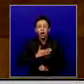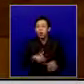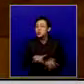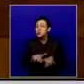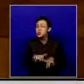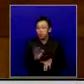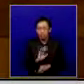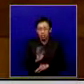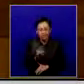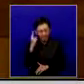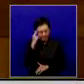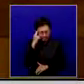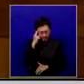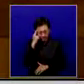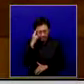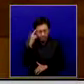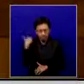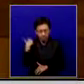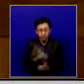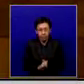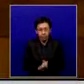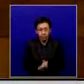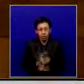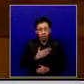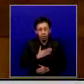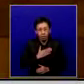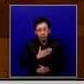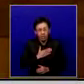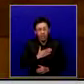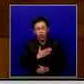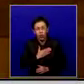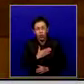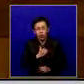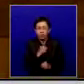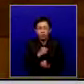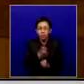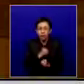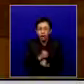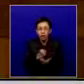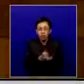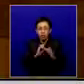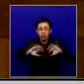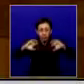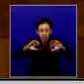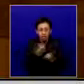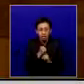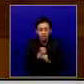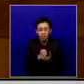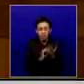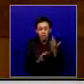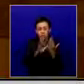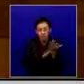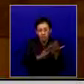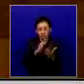ดอยู่แล้วแล้วก็ไม่ใช่สมคิดด็อกทรินด้วยไม่เคยมีผมทำงานรับใช้รัฐบาลรับใช้บ้านเมืองมาเนี่ย10ปี